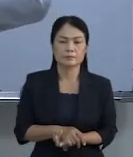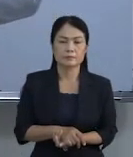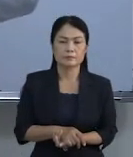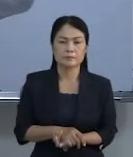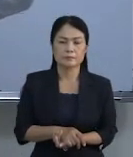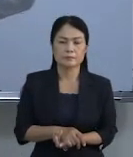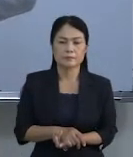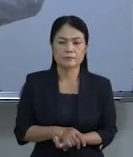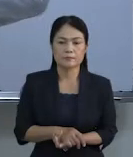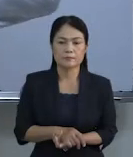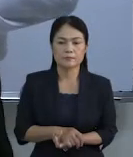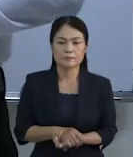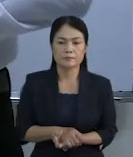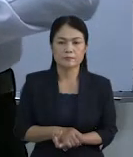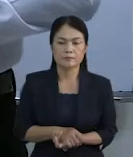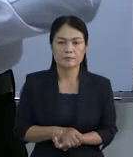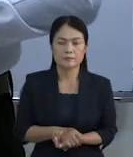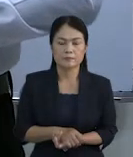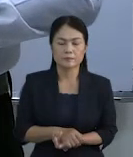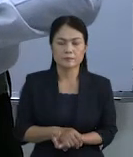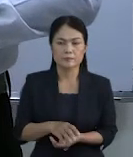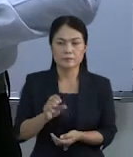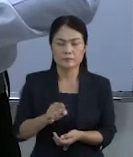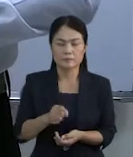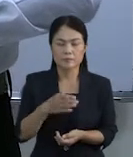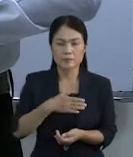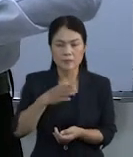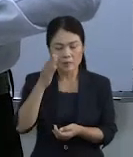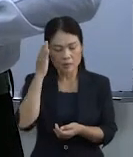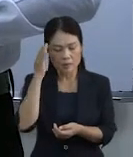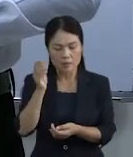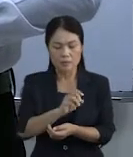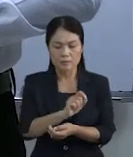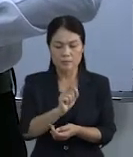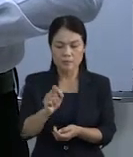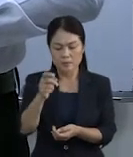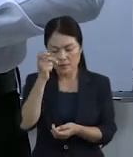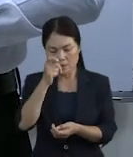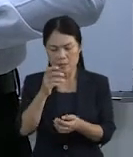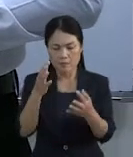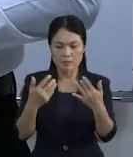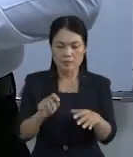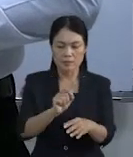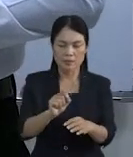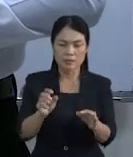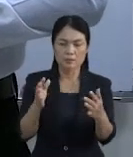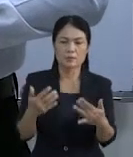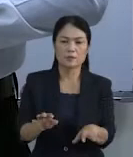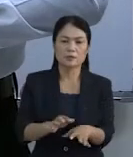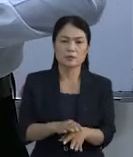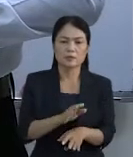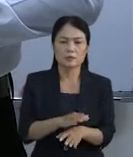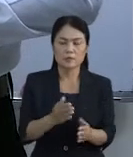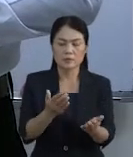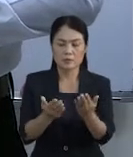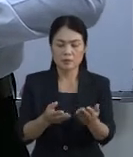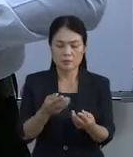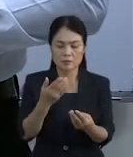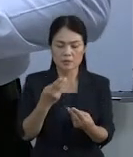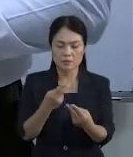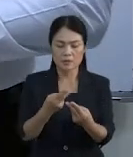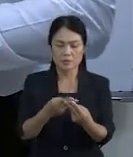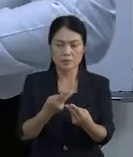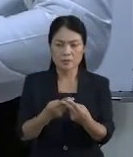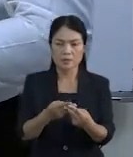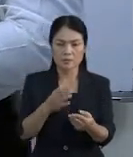và còn kịch tới và thì cũng kịch tha con bàn kịch rồi hai nè bàn xé rồi hai chứng con tiền tuột chùm lại mùi kru